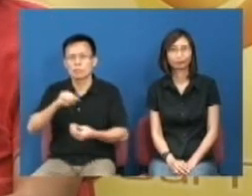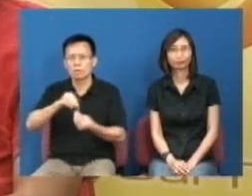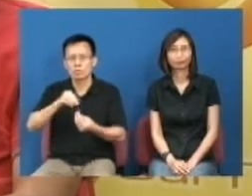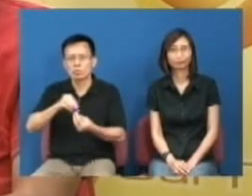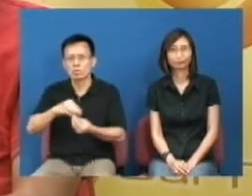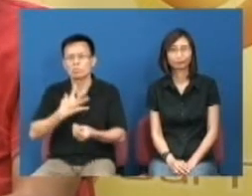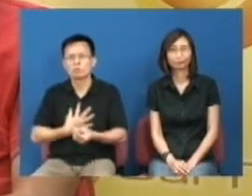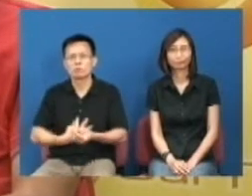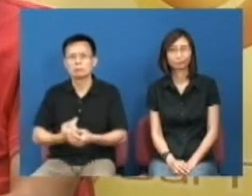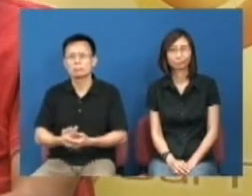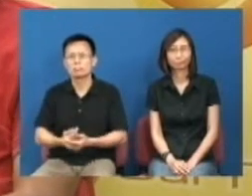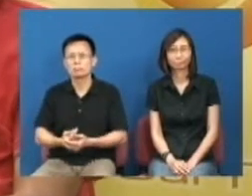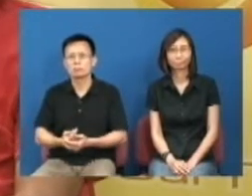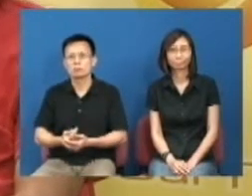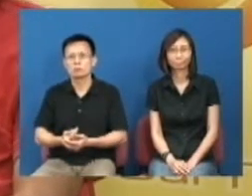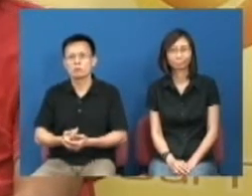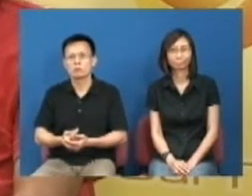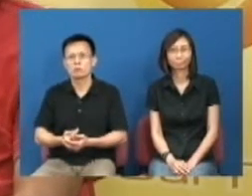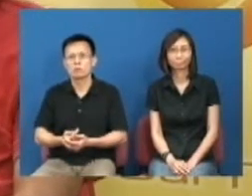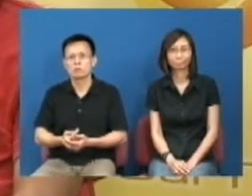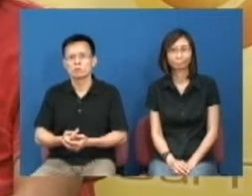係張建宗嘅